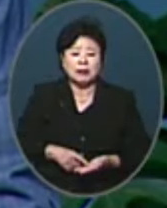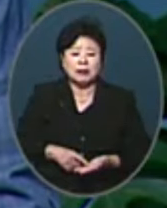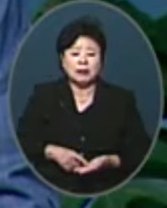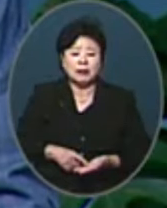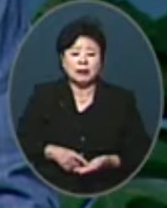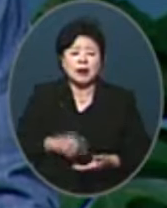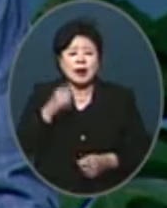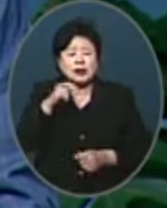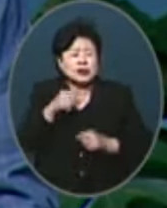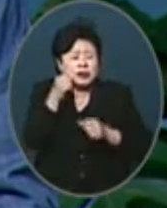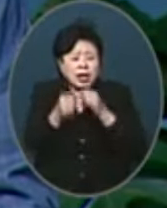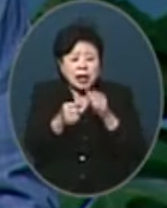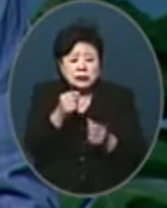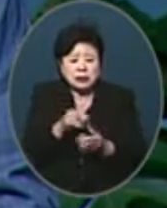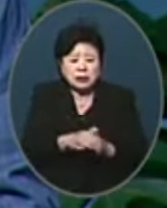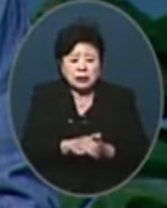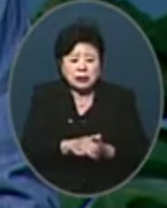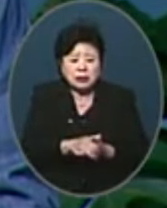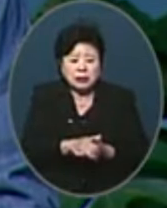뛰어들어가서